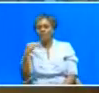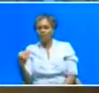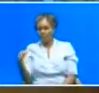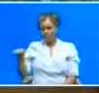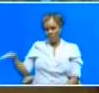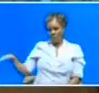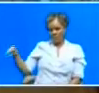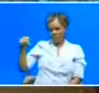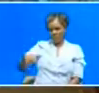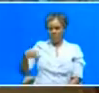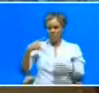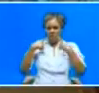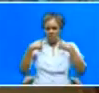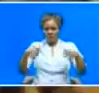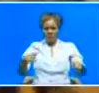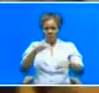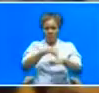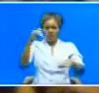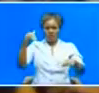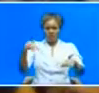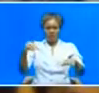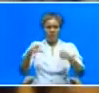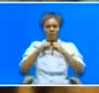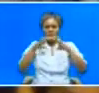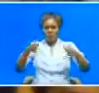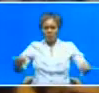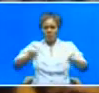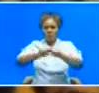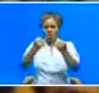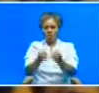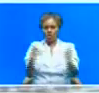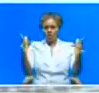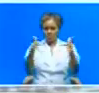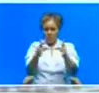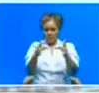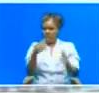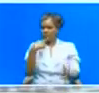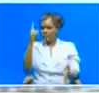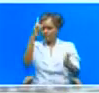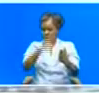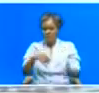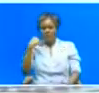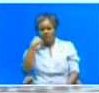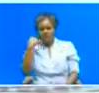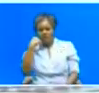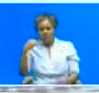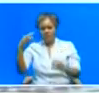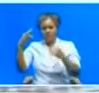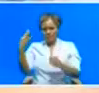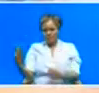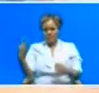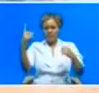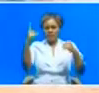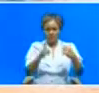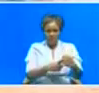leo habari kuhusu madhara ya mgomo huo zilizagaa katika mitandao ya jamii, huku ikidaiwa kuwa wagonjwa 86